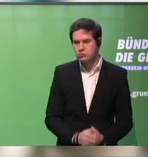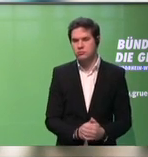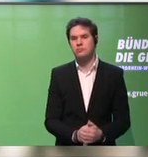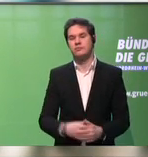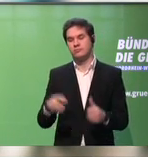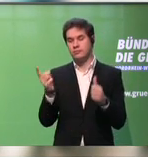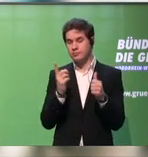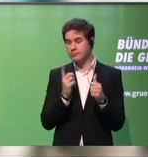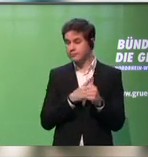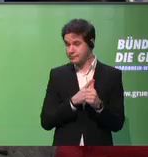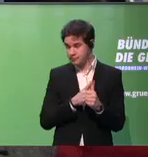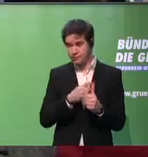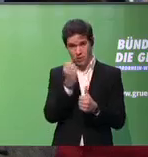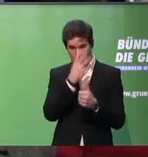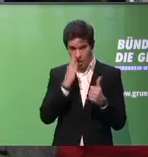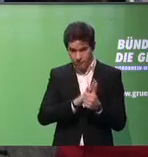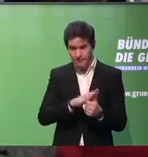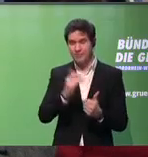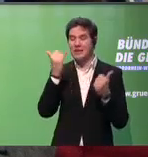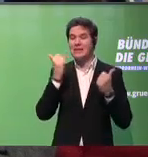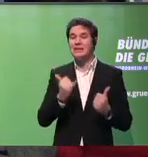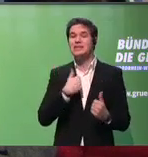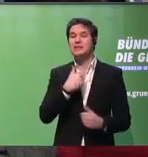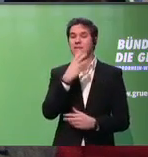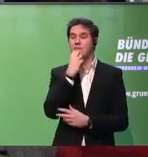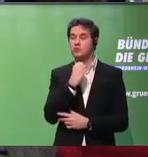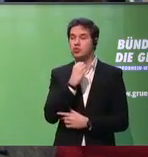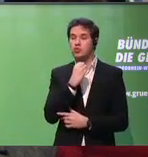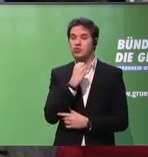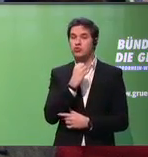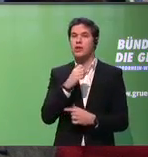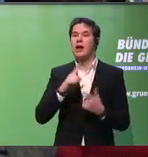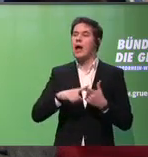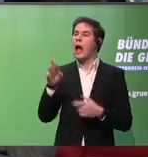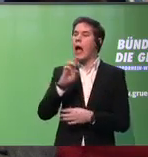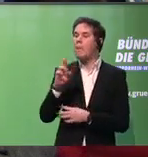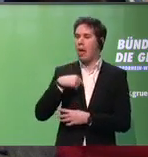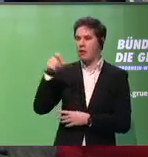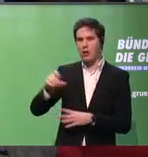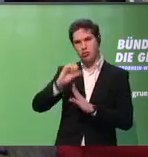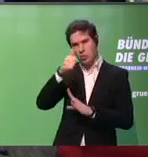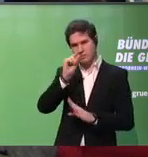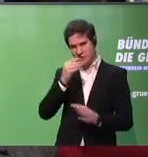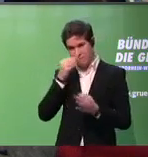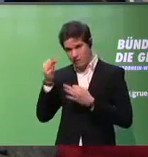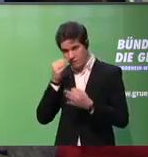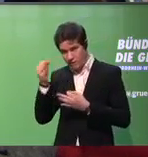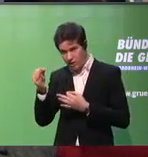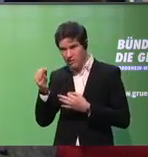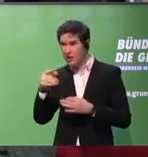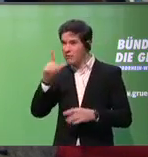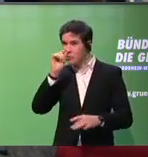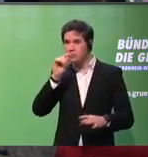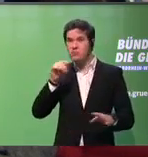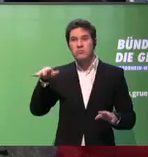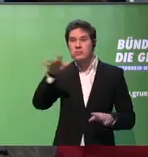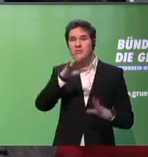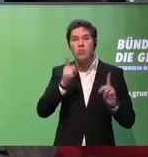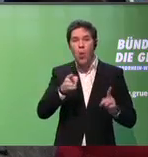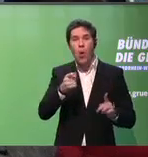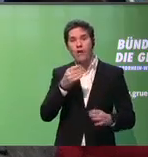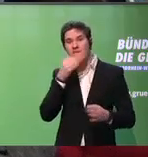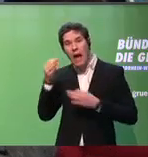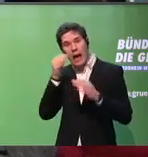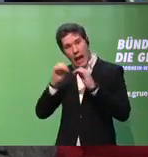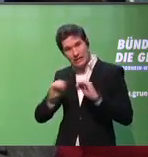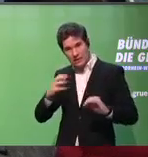Genau, und würden jetzt fragen an, oder würden einsteigen mit Rebecca, wenn das okay ist, und würden aber fragen, ob an Rebecca nochmal einzelne Fragen eingegangen